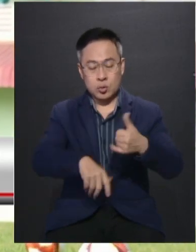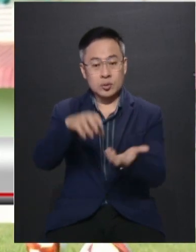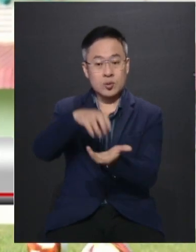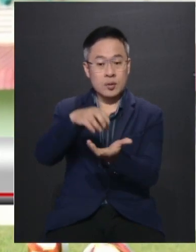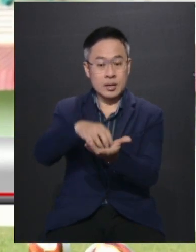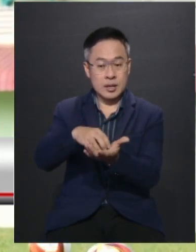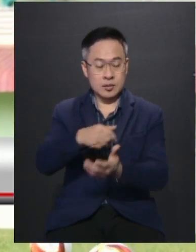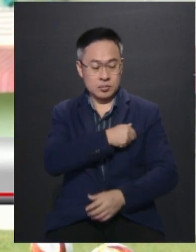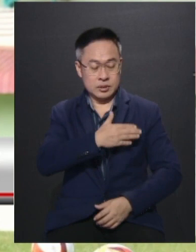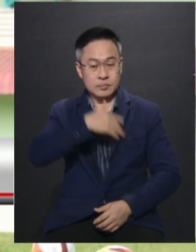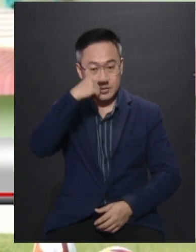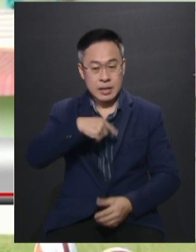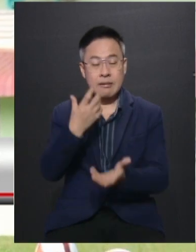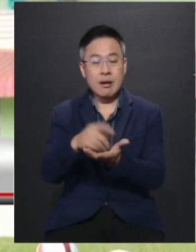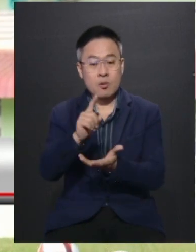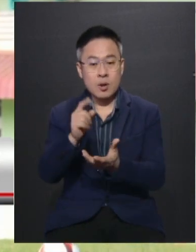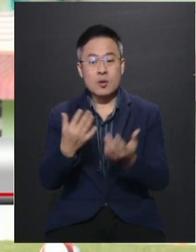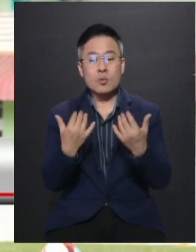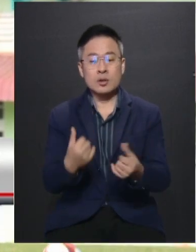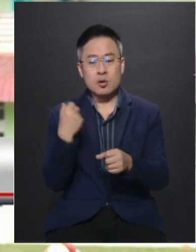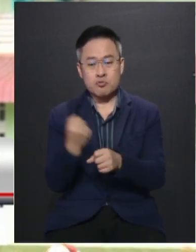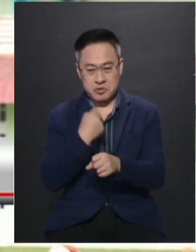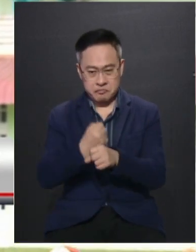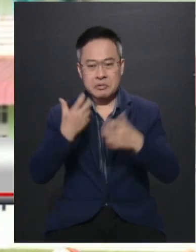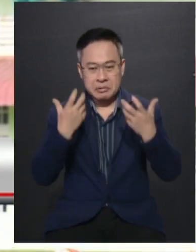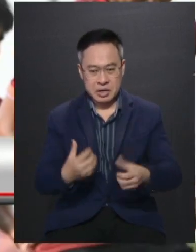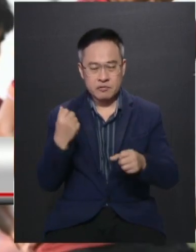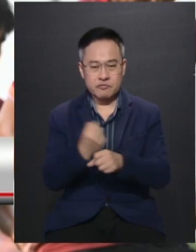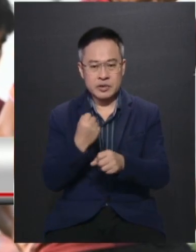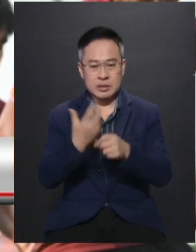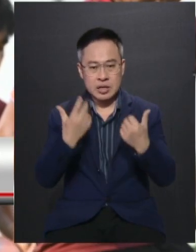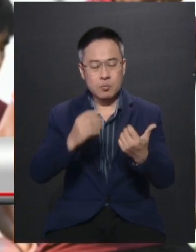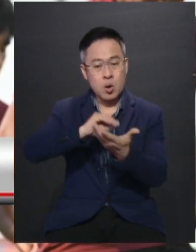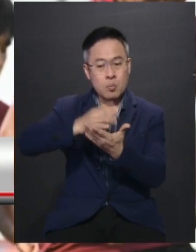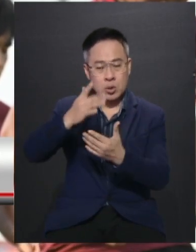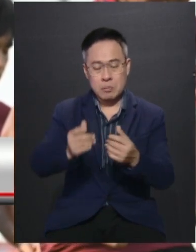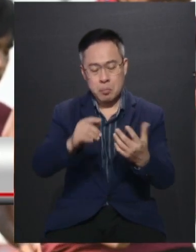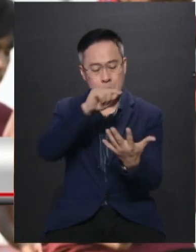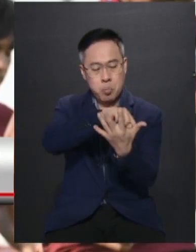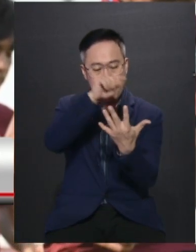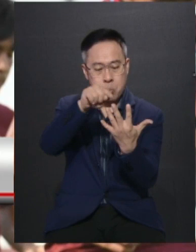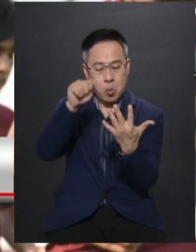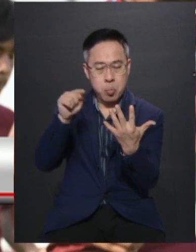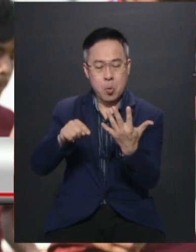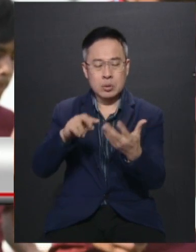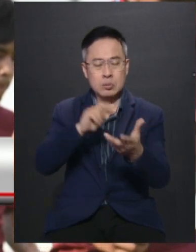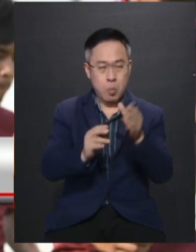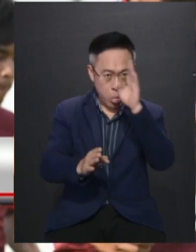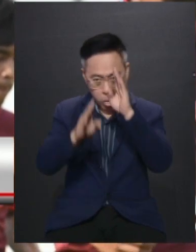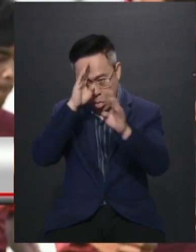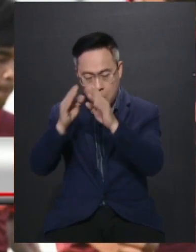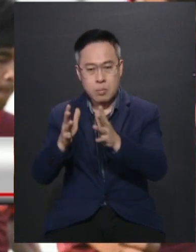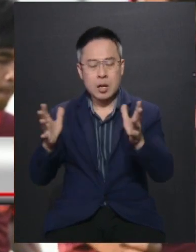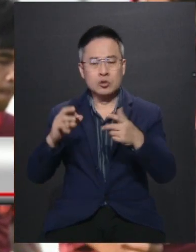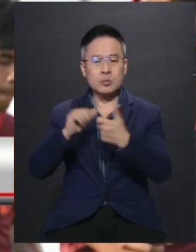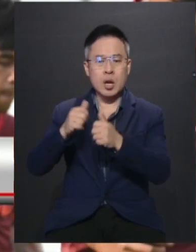ยชุด4เกมเผยว่าเรามาซ้อมค่อนข้างหนักเพราะเรารู้ว่าเรามีโปรแกรมแข่งกันทีส่วนเรื่องอากาศเราไม่